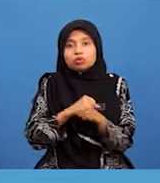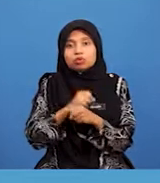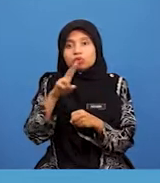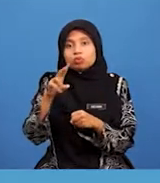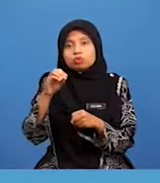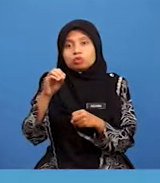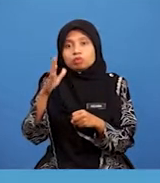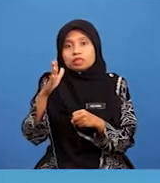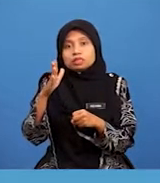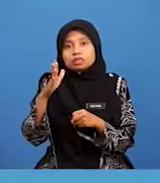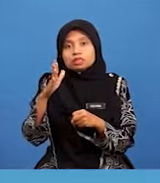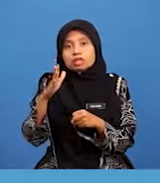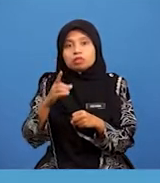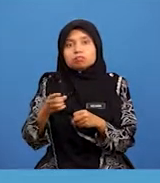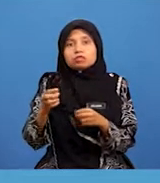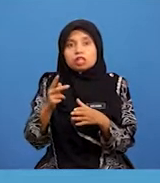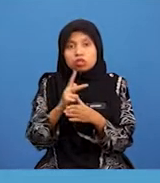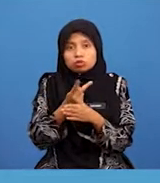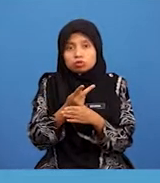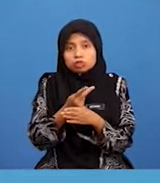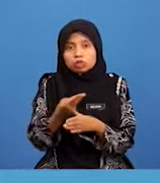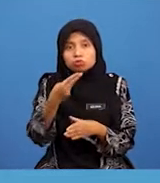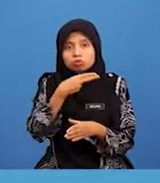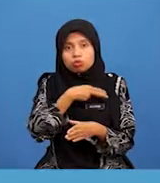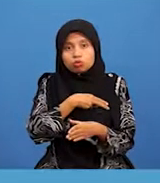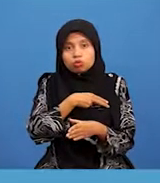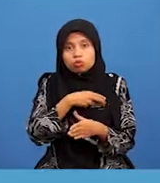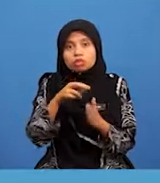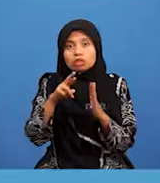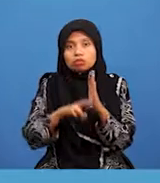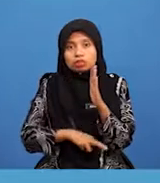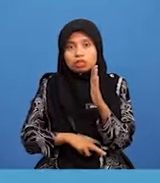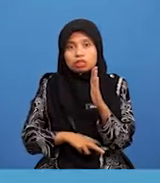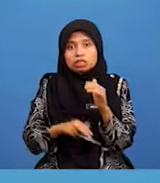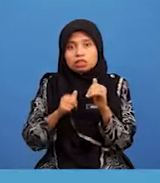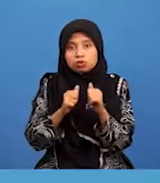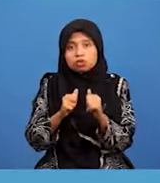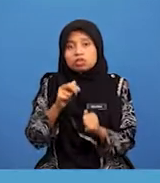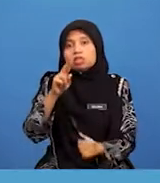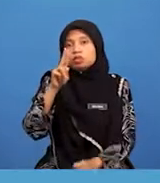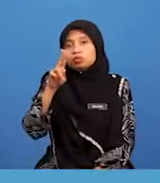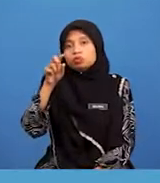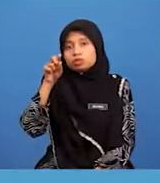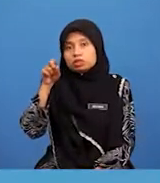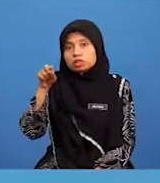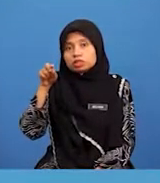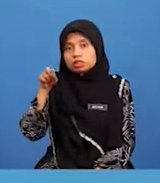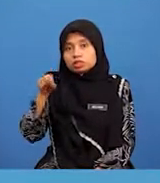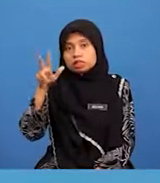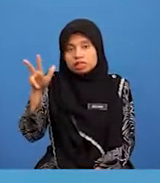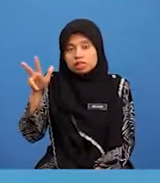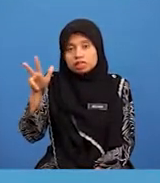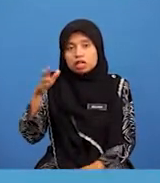Mereka berkongsi untung atau rugi mengikut nisbah 2:3. Pada 31 Disember